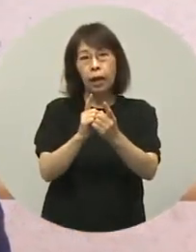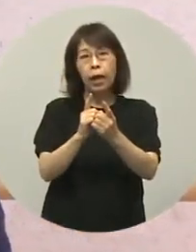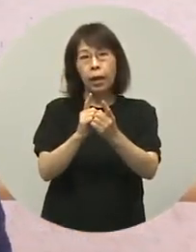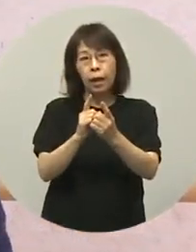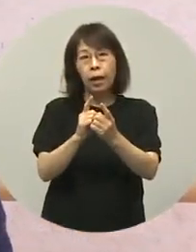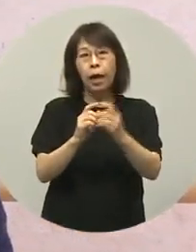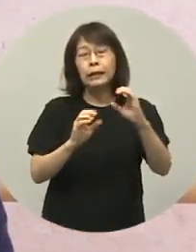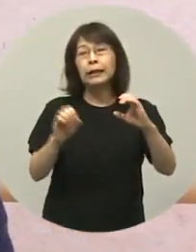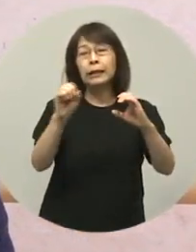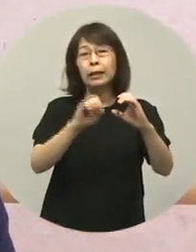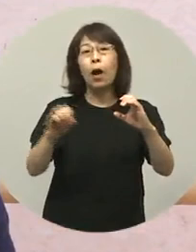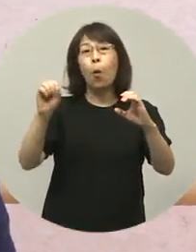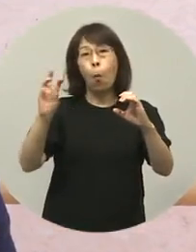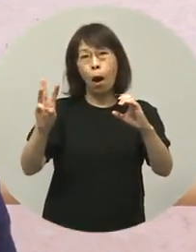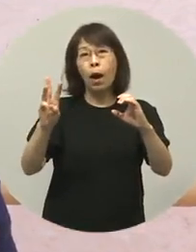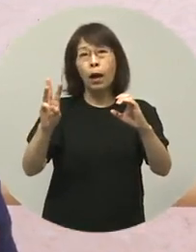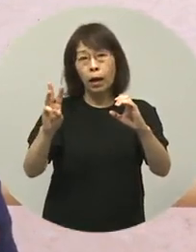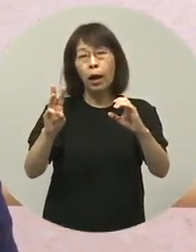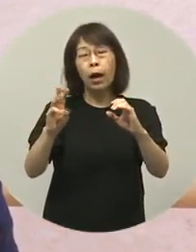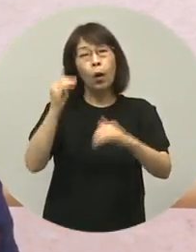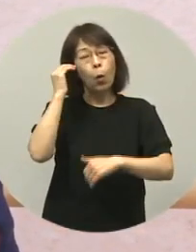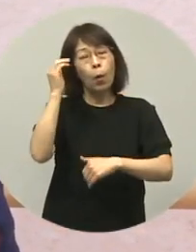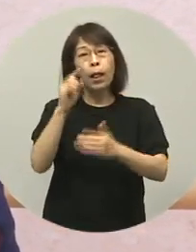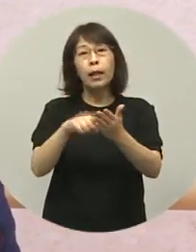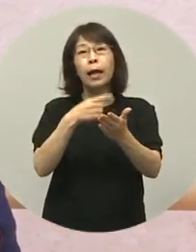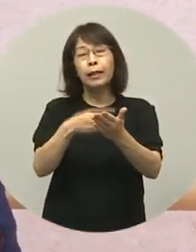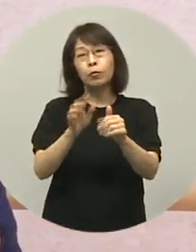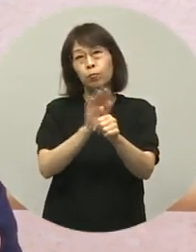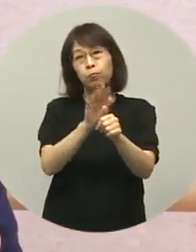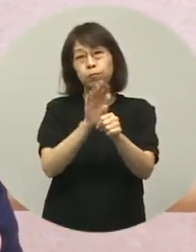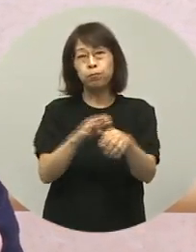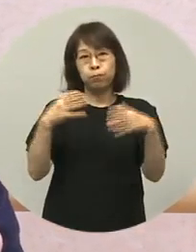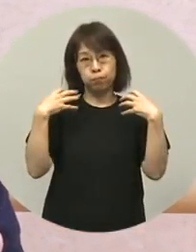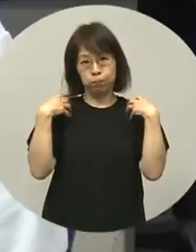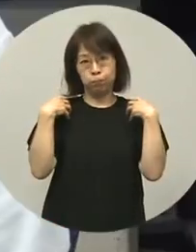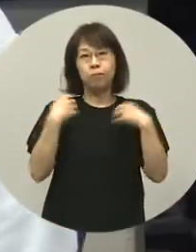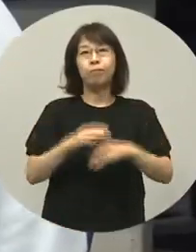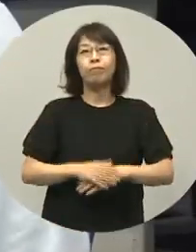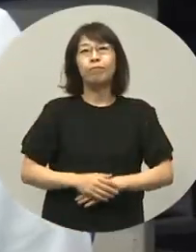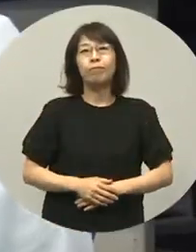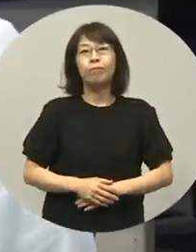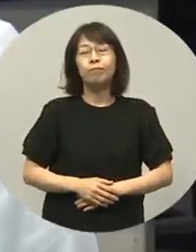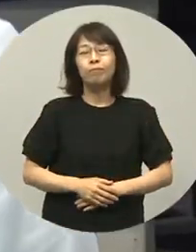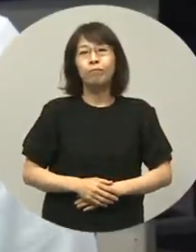このコミュニティソーシャルワーカーの方々が一役買っているのです。